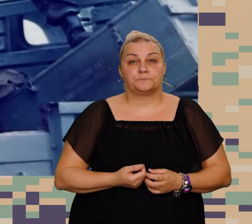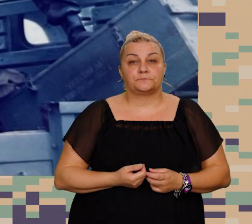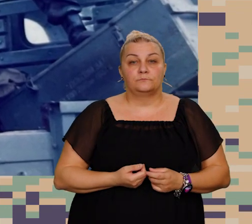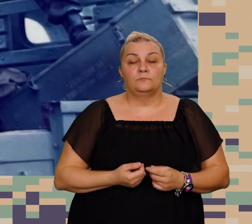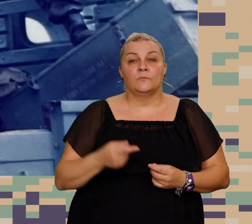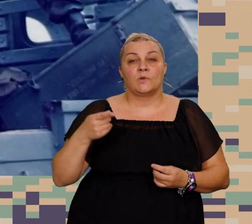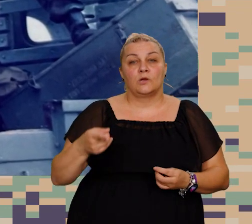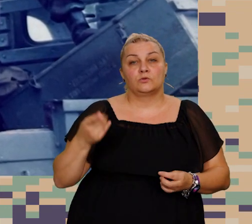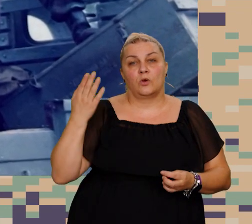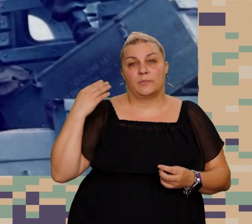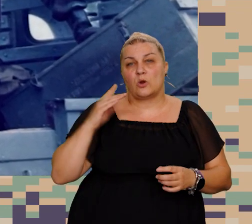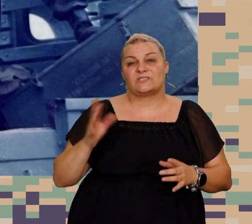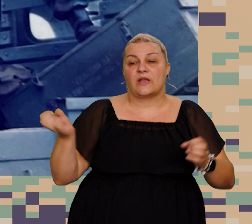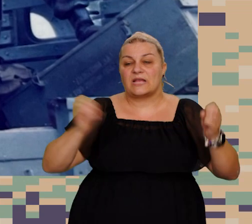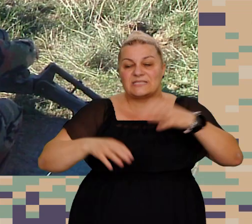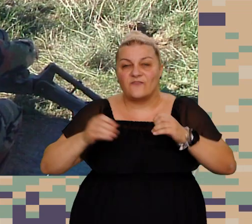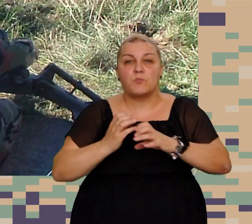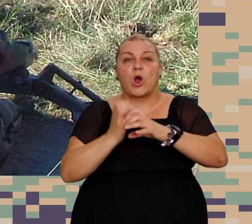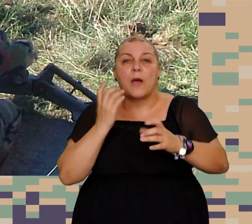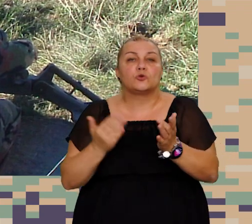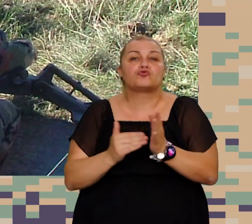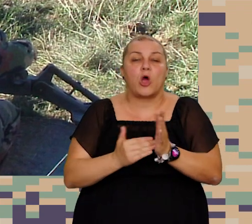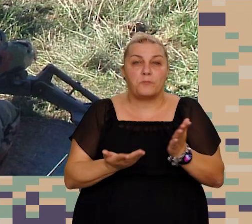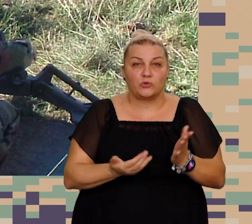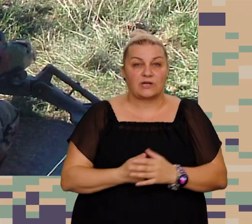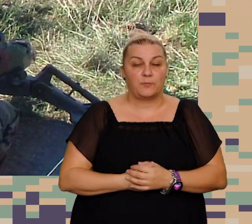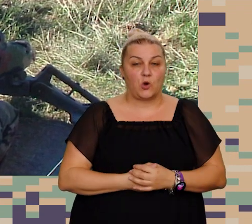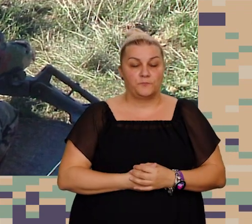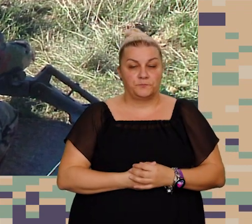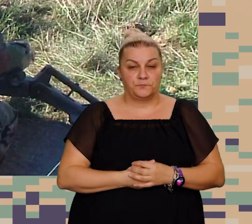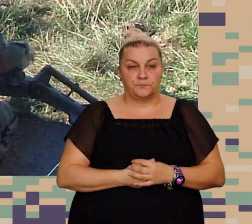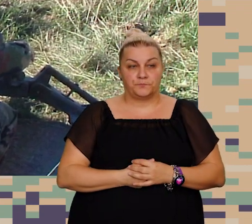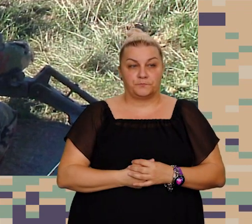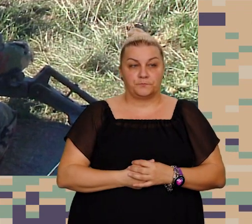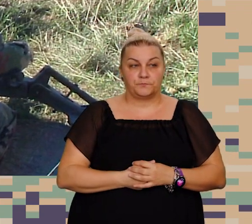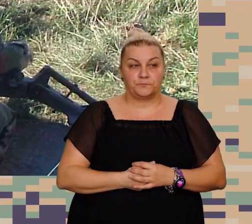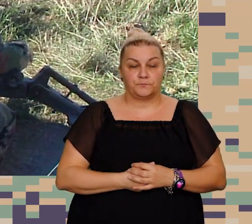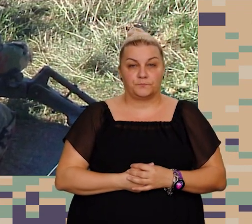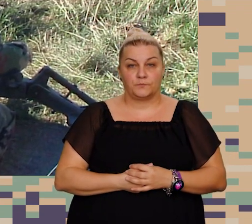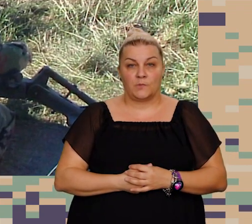da idemo iza plasmana, utovarimo sve što treba u kamione i tako da.